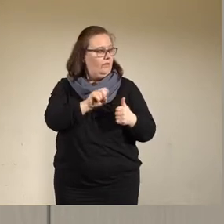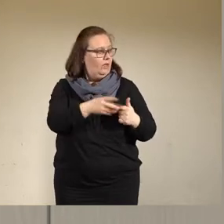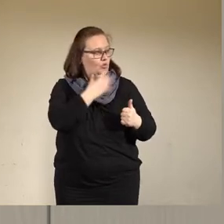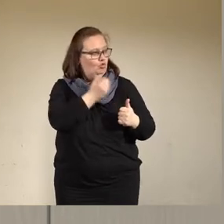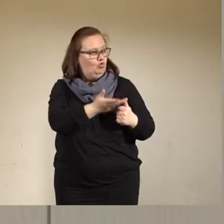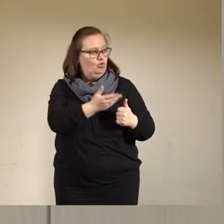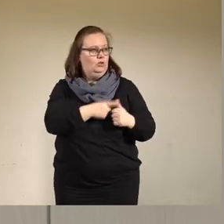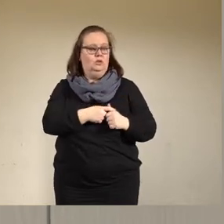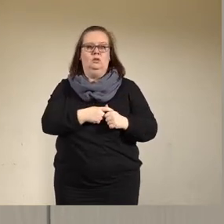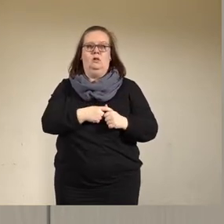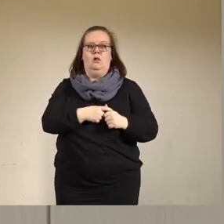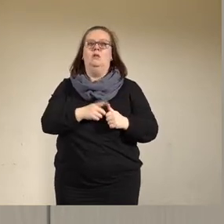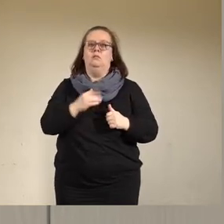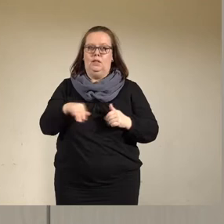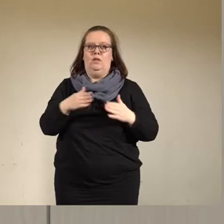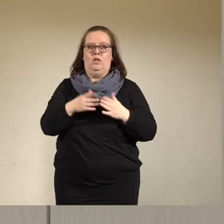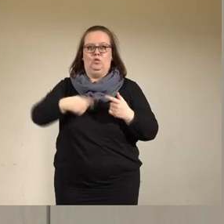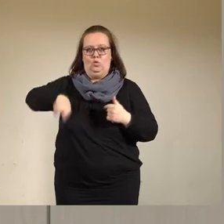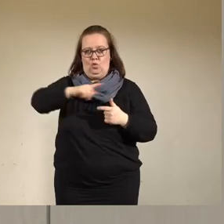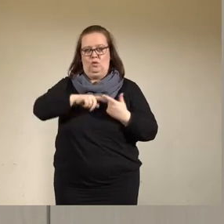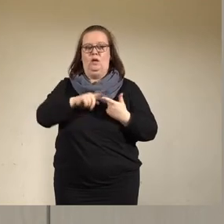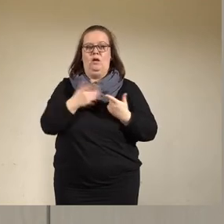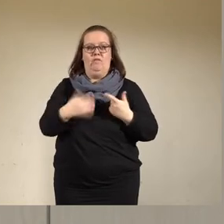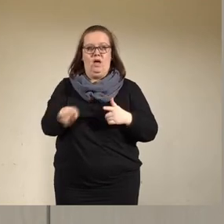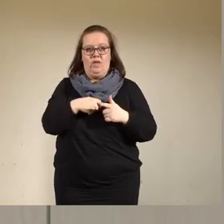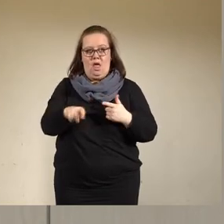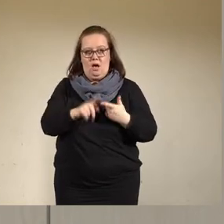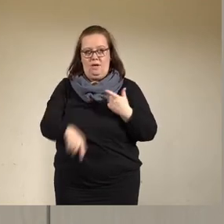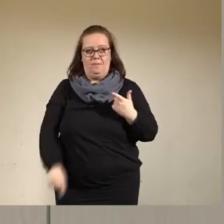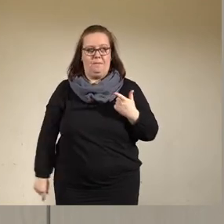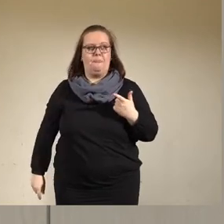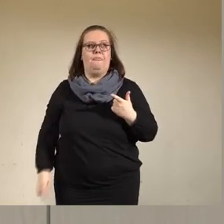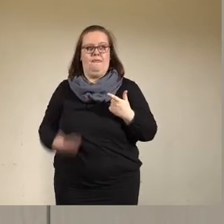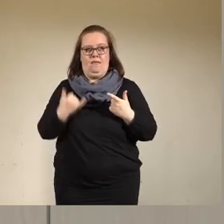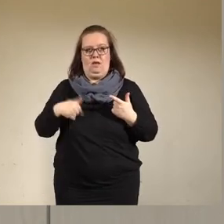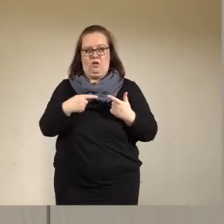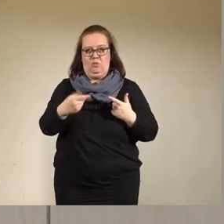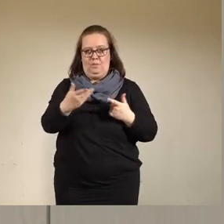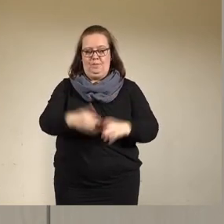Vorstellung in der Fraktionsrunde. Freie Wähler gewünscht, Herr Genschmann.